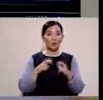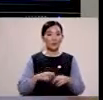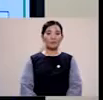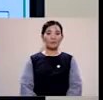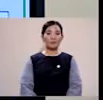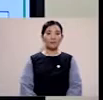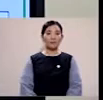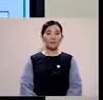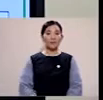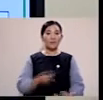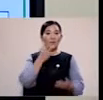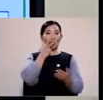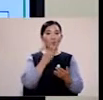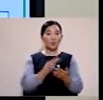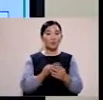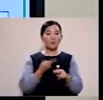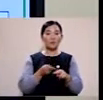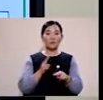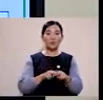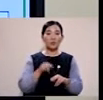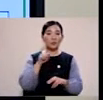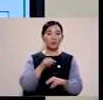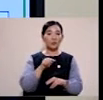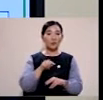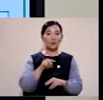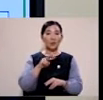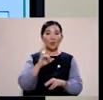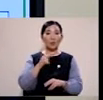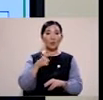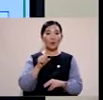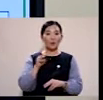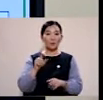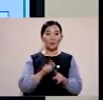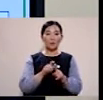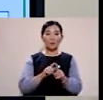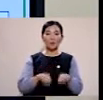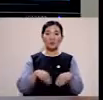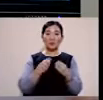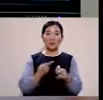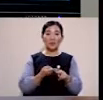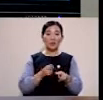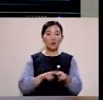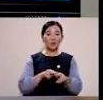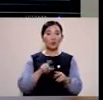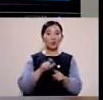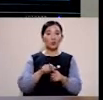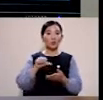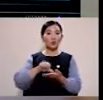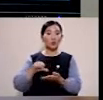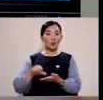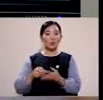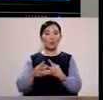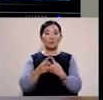chiqamiz. Ko'rib turganingizdek, mana bu yerda lug'at so'zlar berilgan. Mana shu so'zlar ishtirokida sizlar